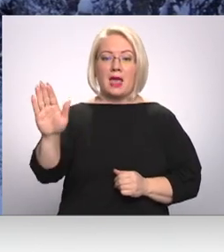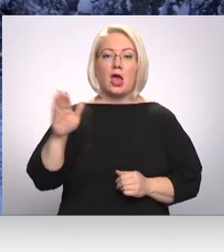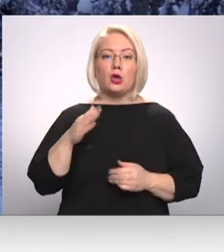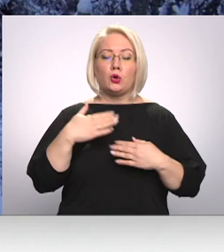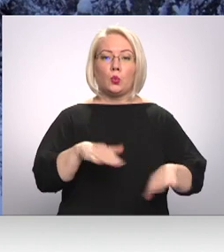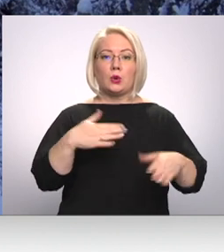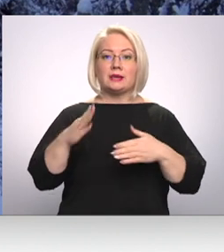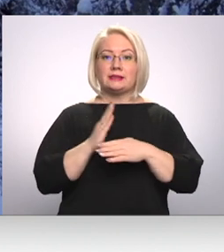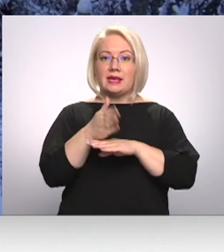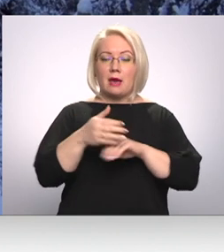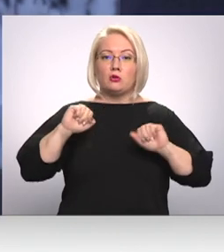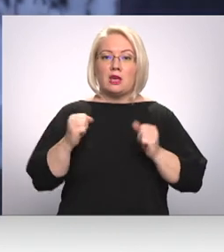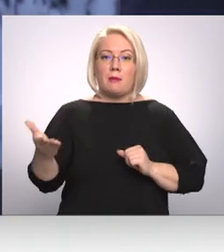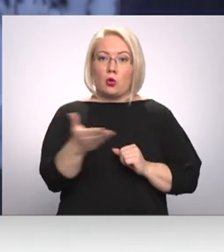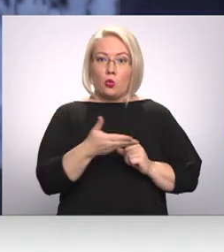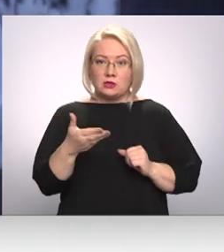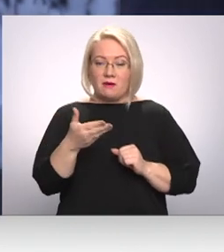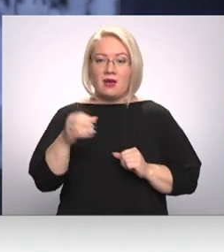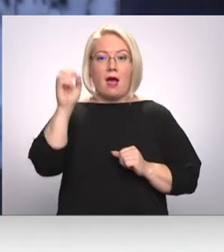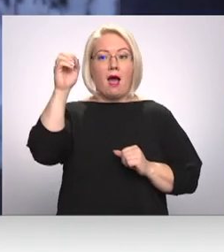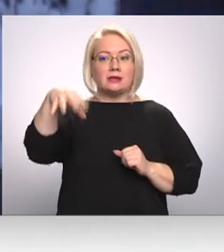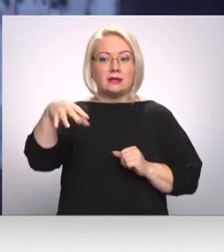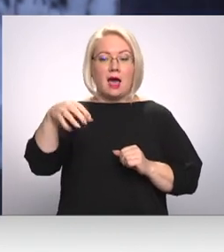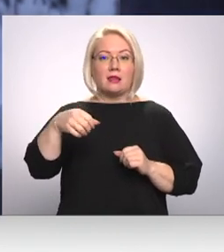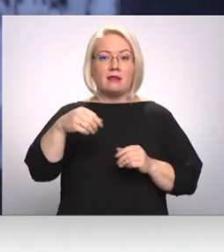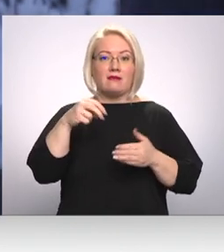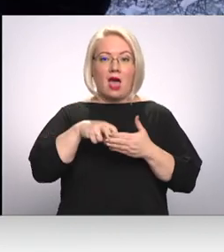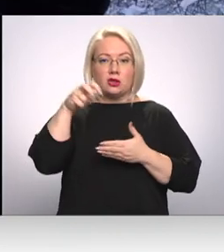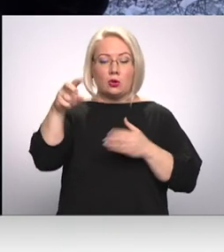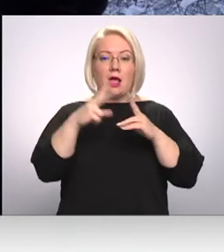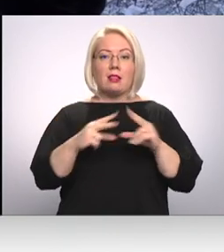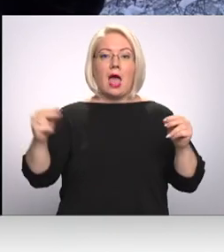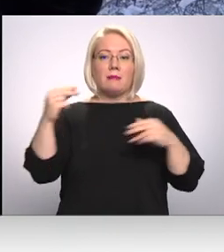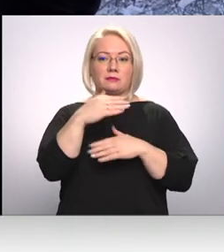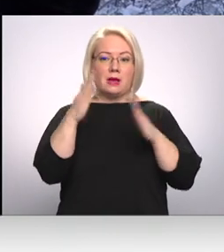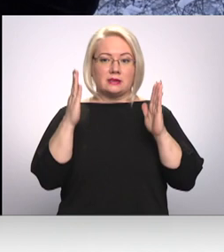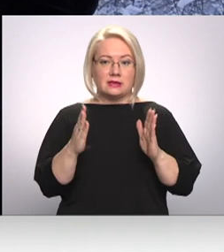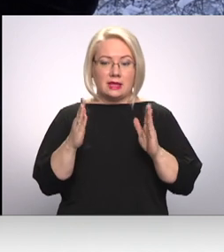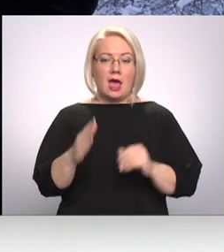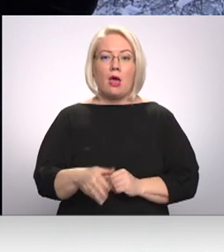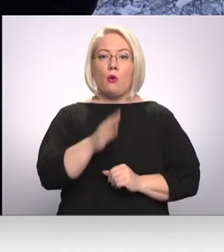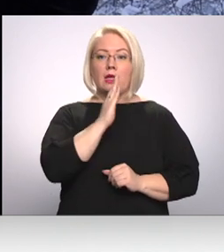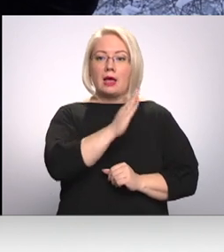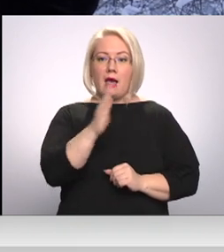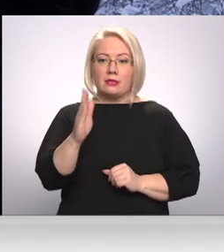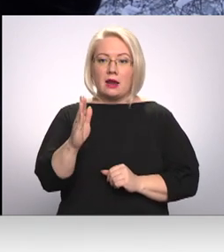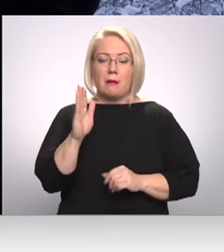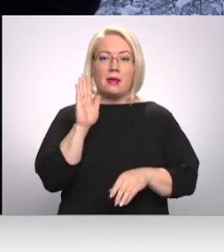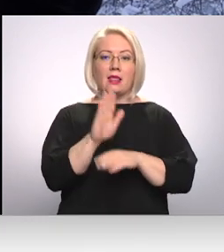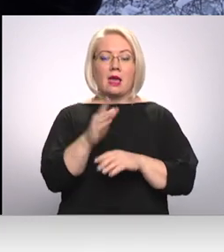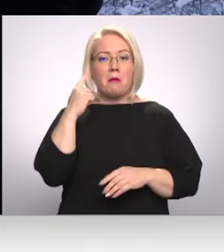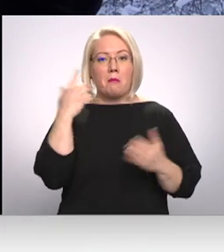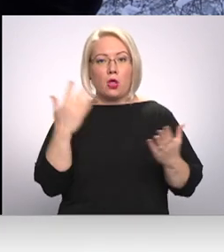Ziemeļkurzemē, var atstāt savu vēstuli laimes pastkastē. Katram mēs liekam padomāt, kas tad manā dzīvē bija